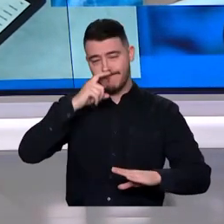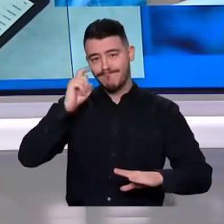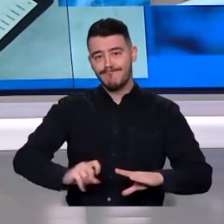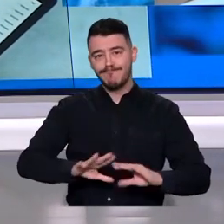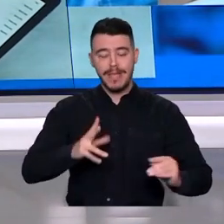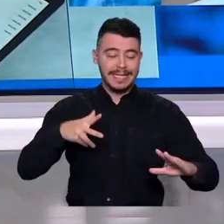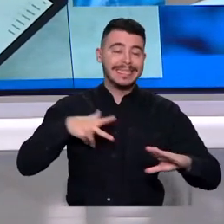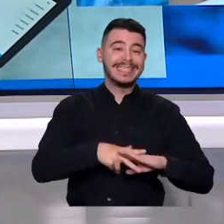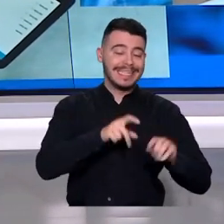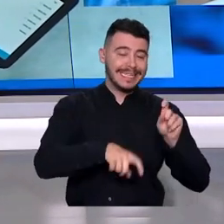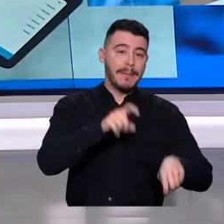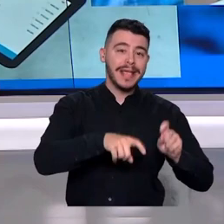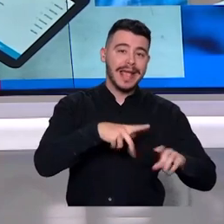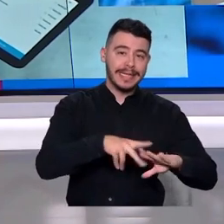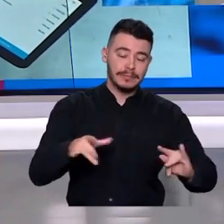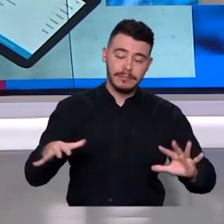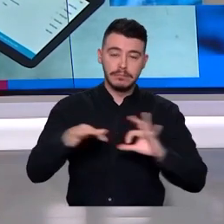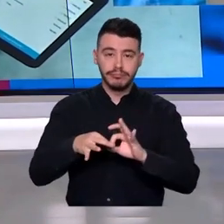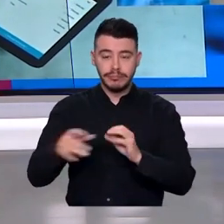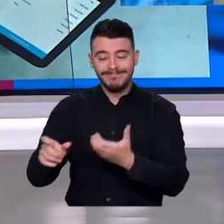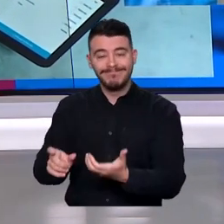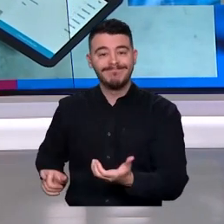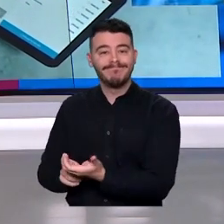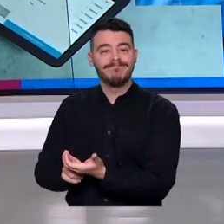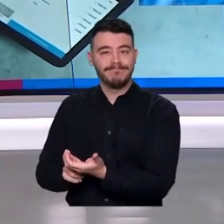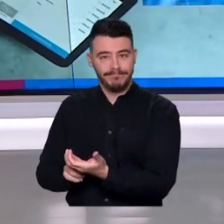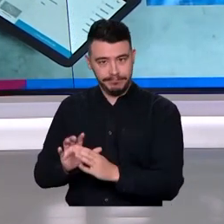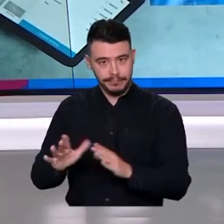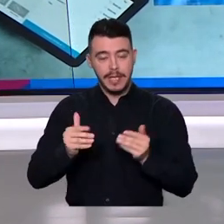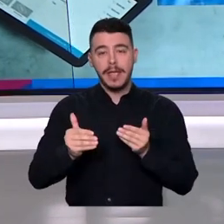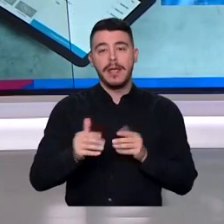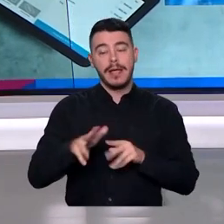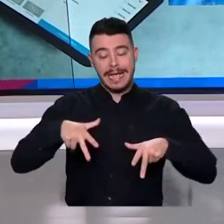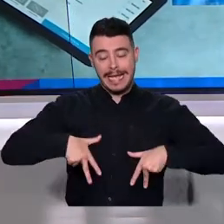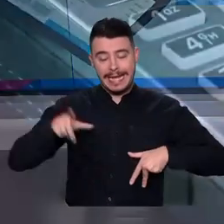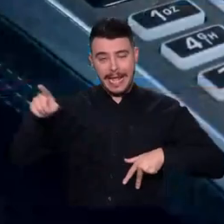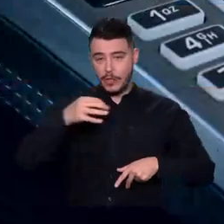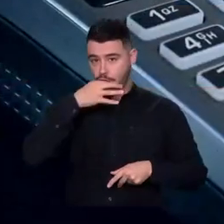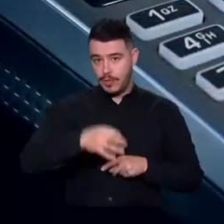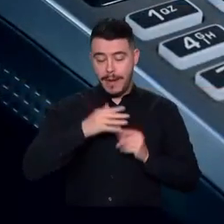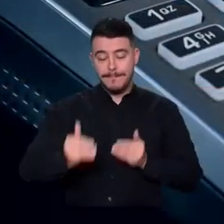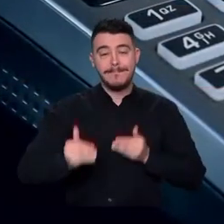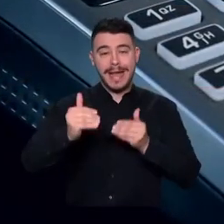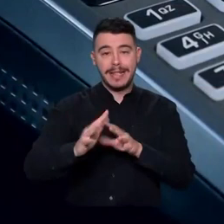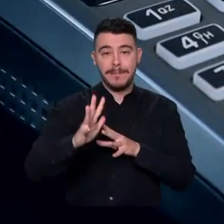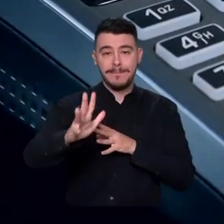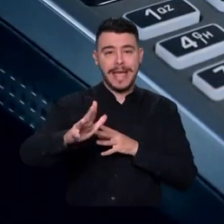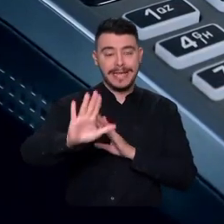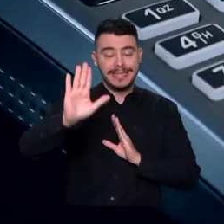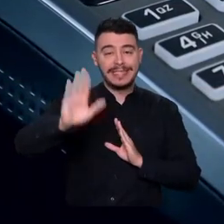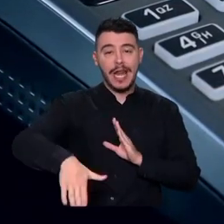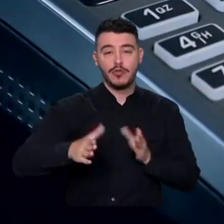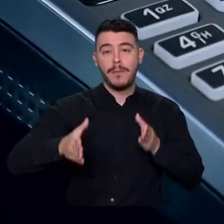δόθηκε μια νέα παράταση μέχρι τα τέλη μαρτίου σε κάποιες περιπτώσεις που θα έχεις αποδεδειγμένα κλεισμένο ραντεβού το